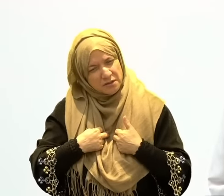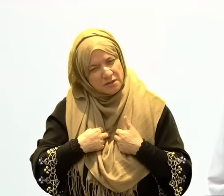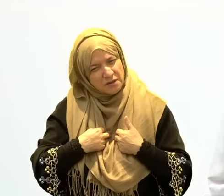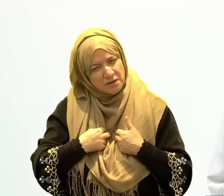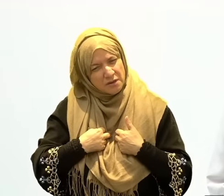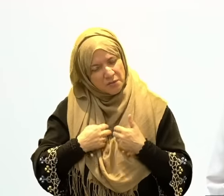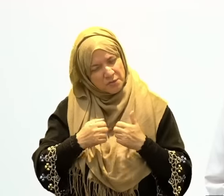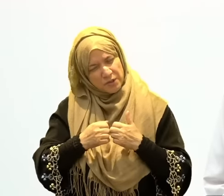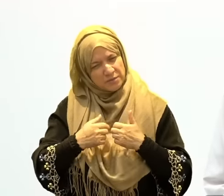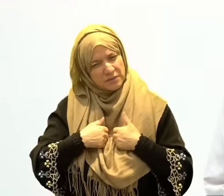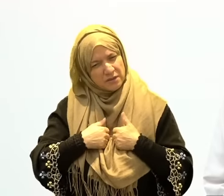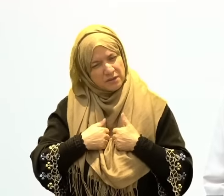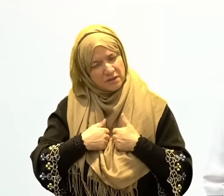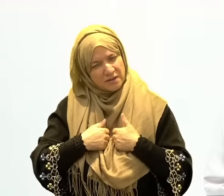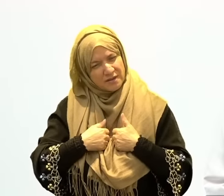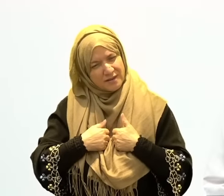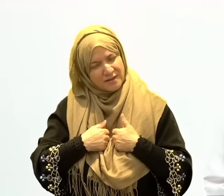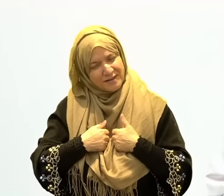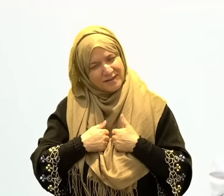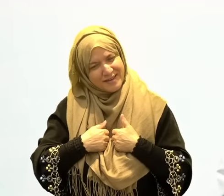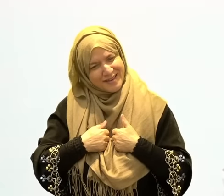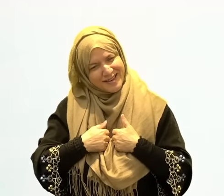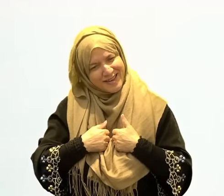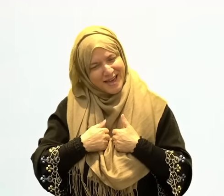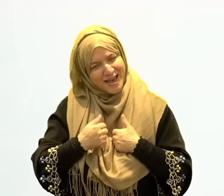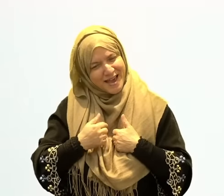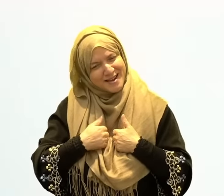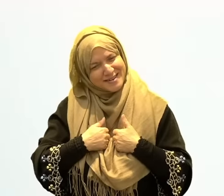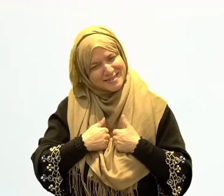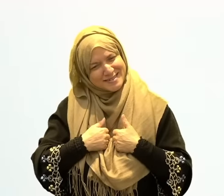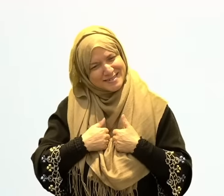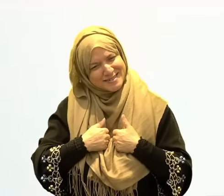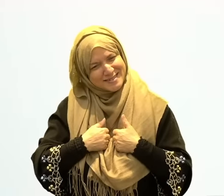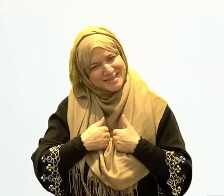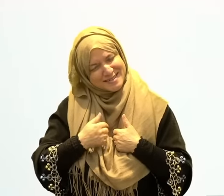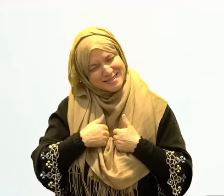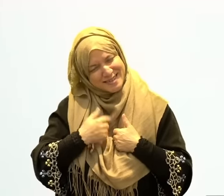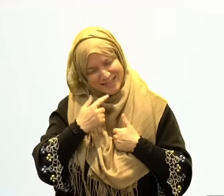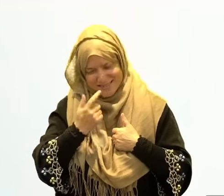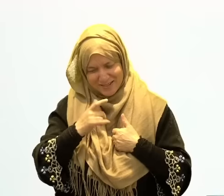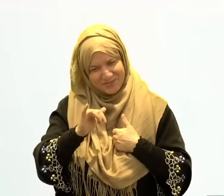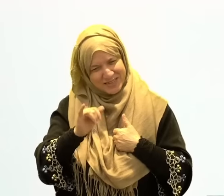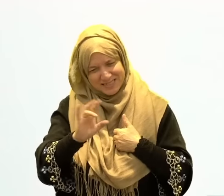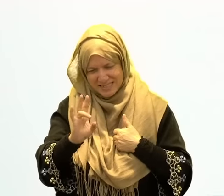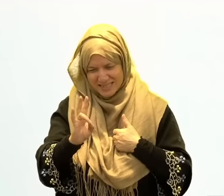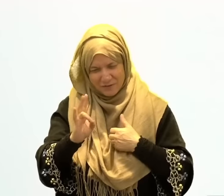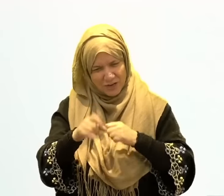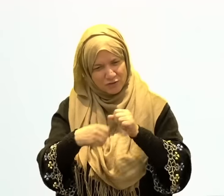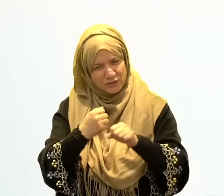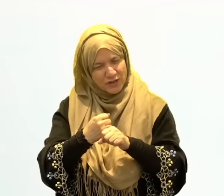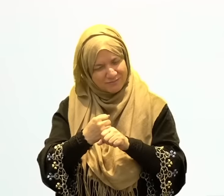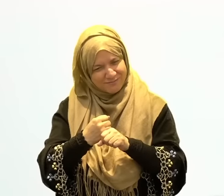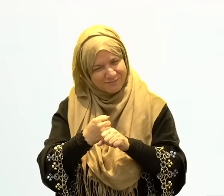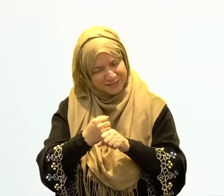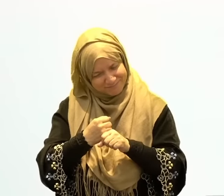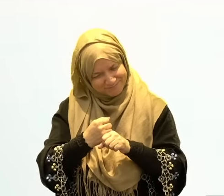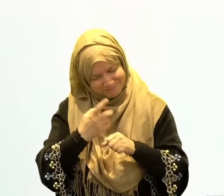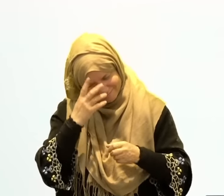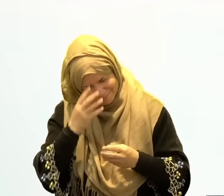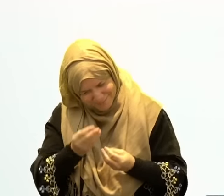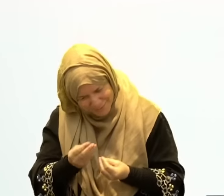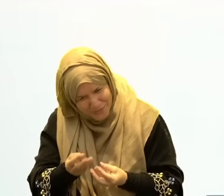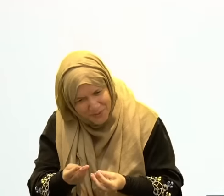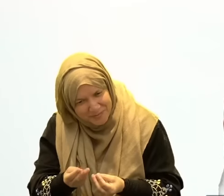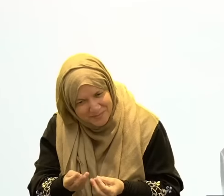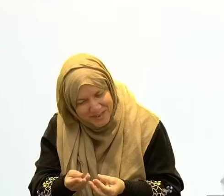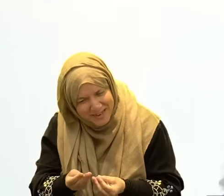to be present. And he said, فَوَقَعَ فِي قَلْبِي حَلَاوَةً. Until the sweetness of that actually came into my